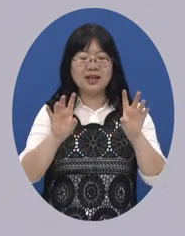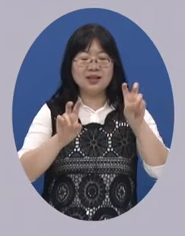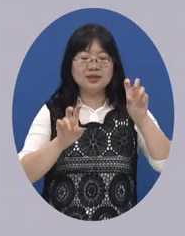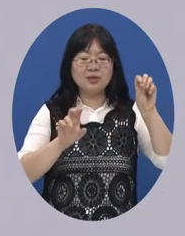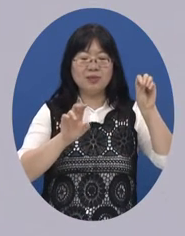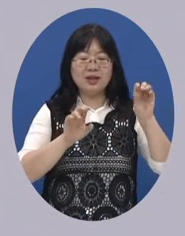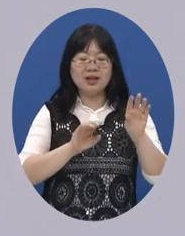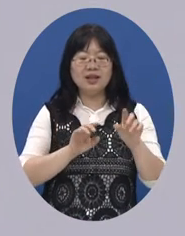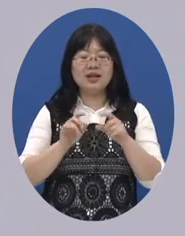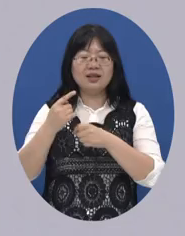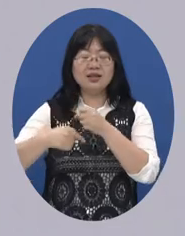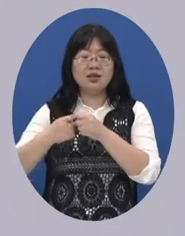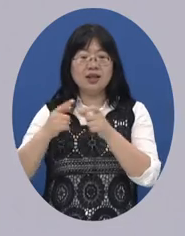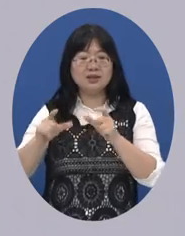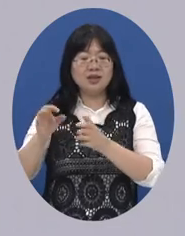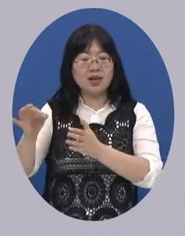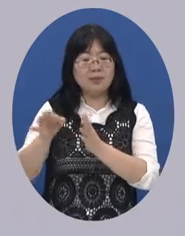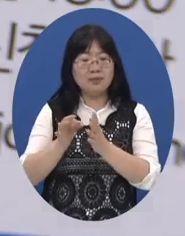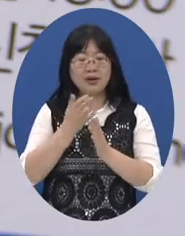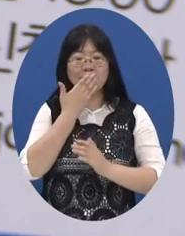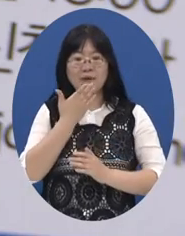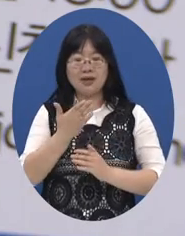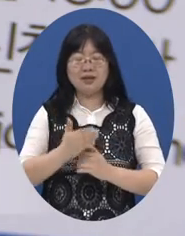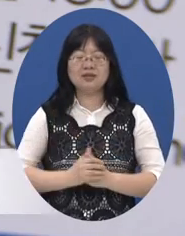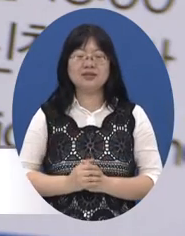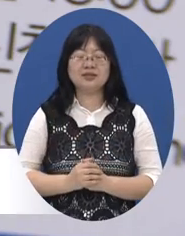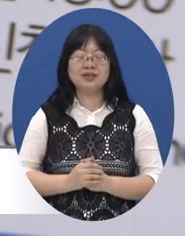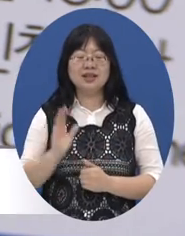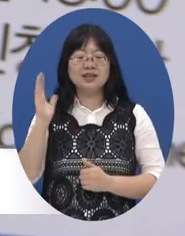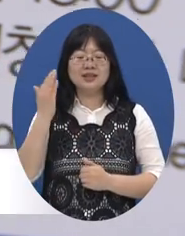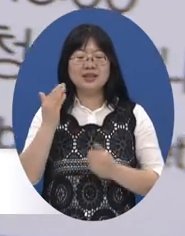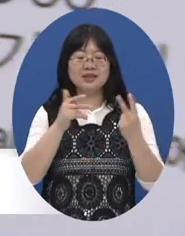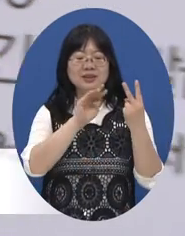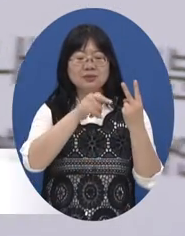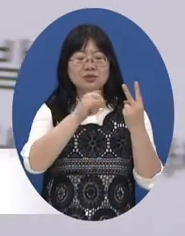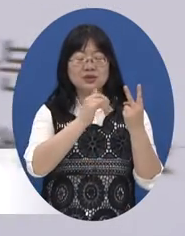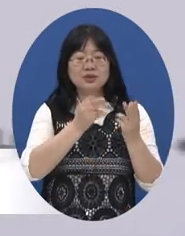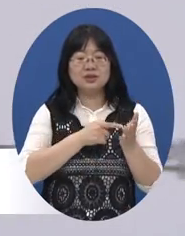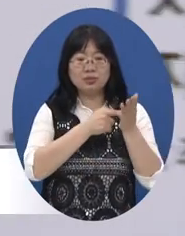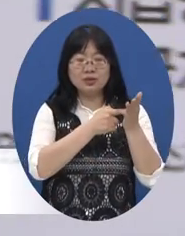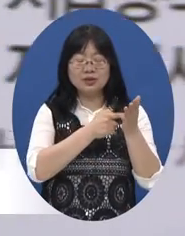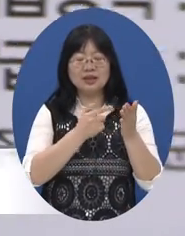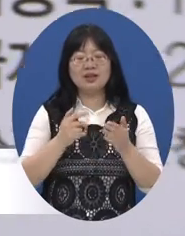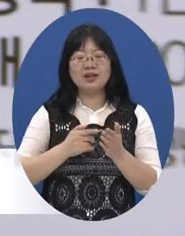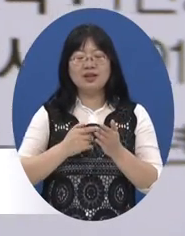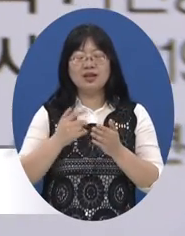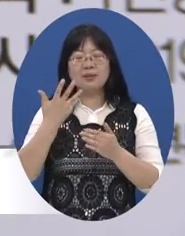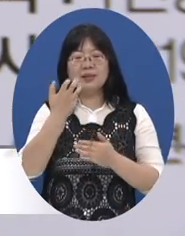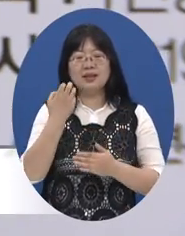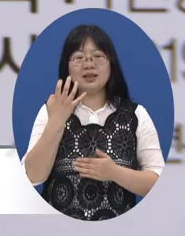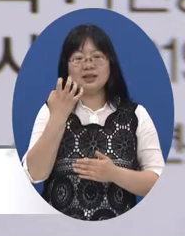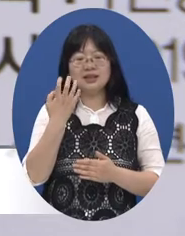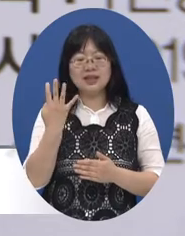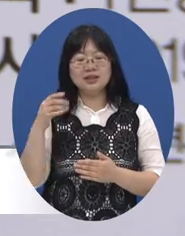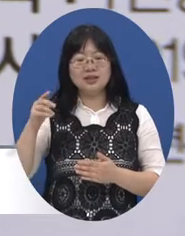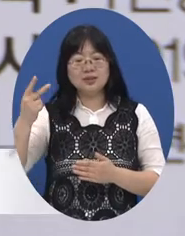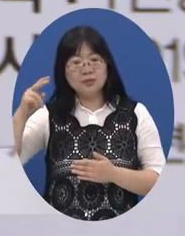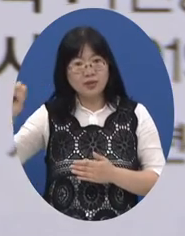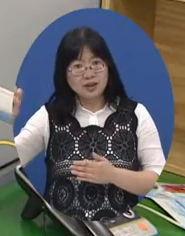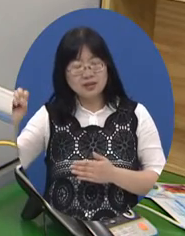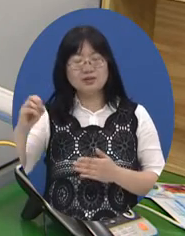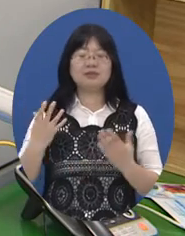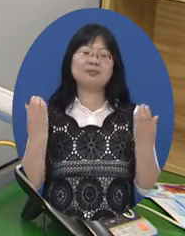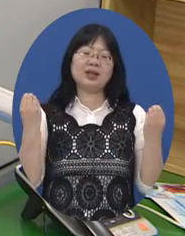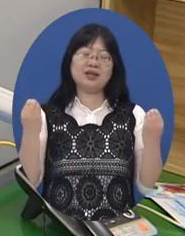해 100만 원을 지역 화폐로 받을 수 있는 제도입니다. 최근 2분기 접수가 신청률 84.2%를 기록하며